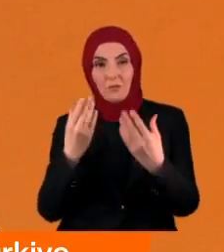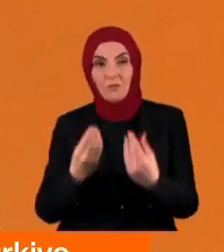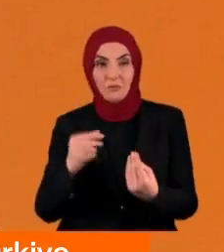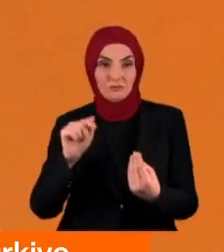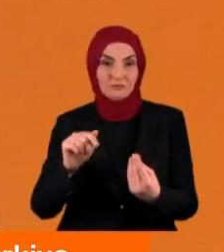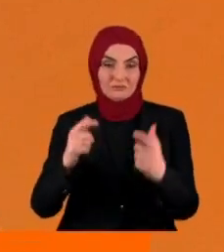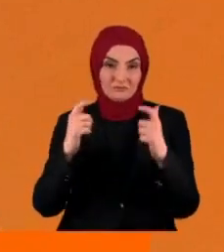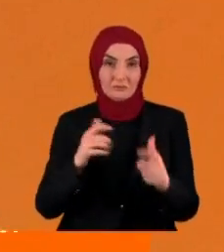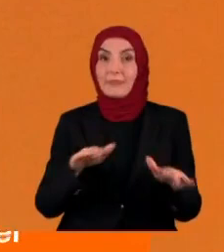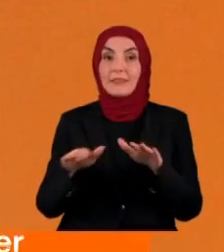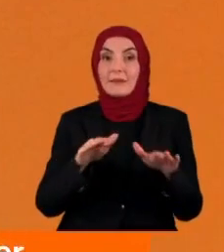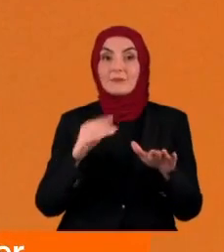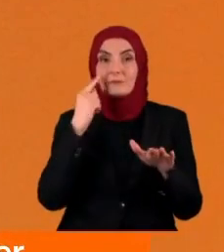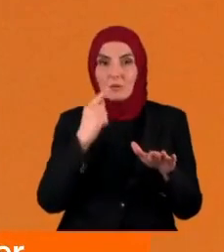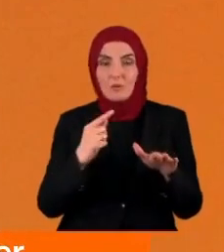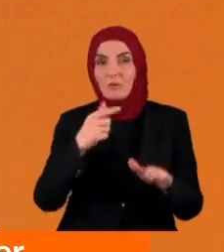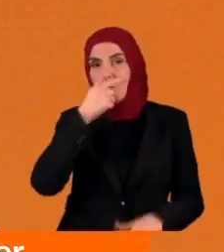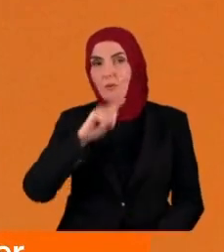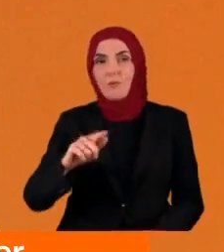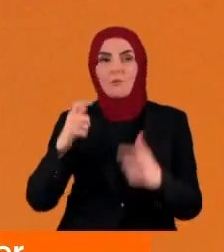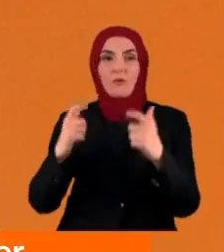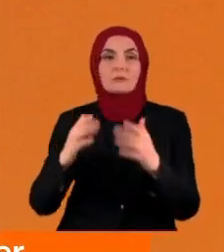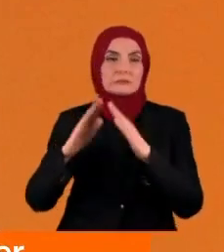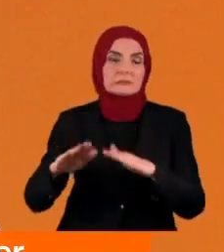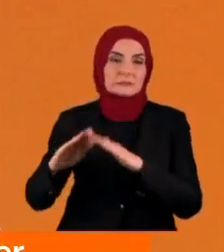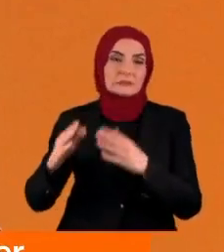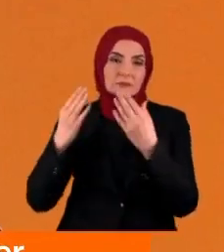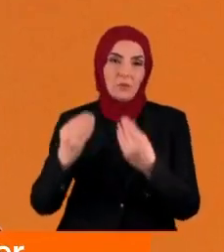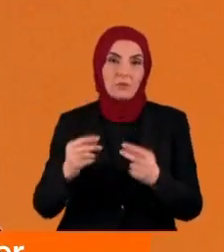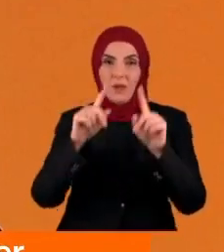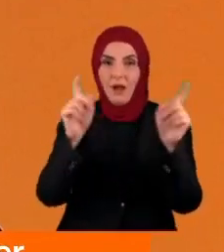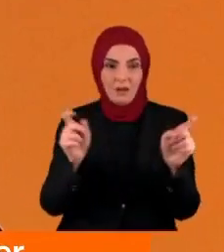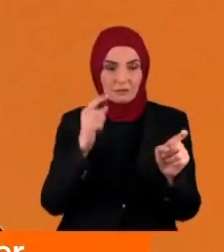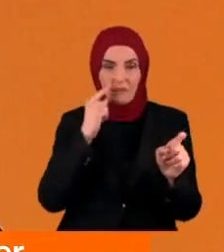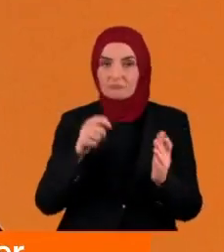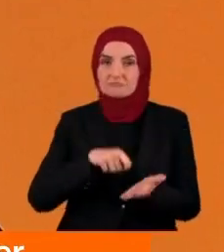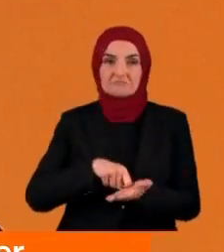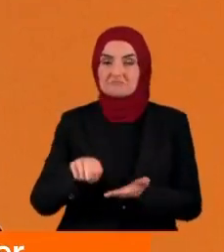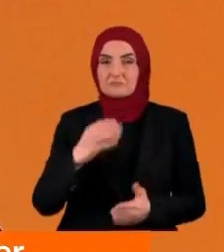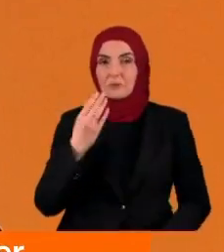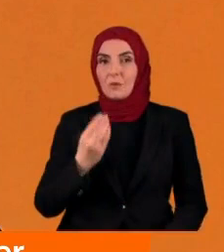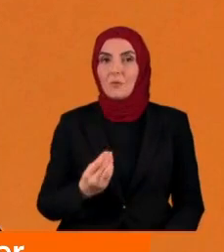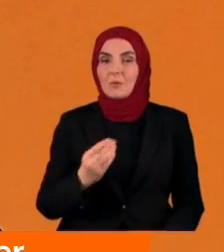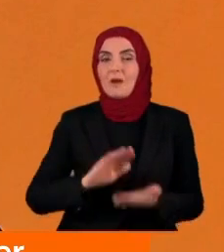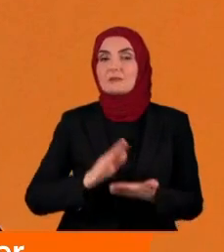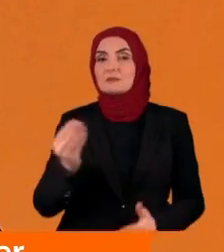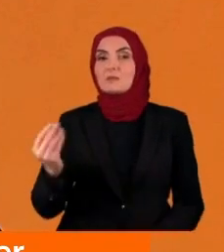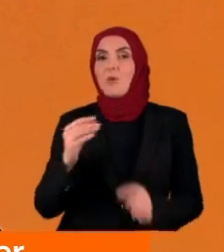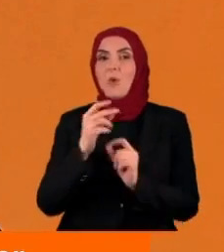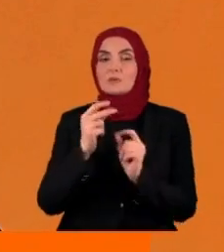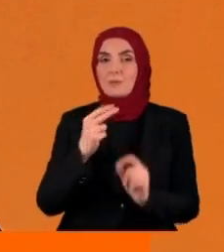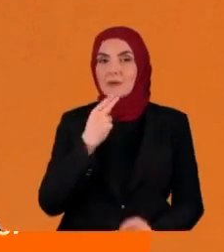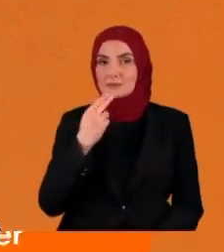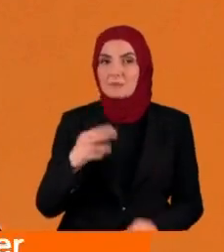depremde o köyde yerle bir oldu. Ve ne yazık ki haritadan silindi. Arkadaşlarımız Özlem Aktay ve Mehmet Şahin o köye